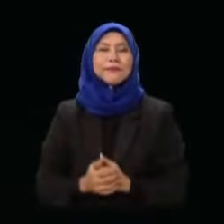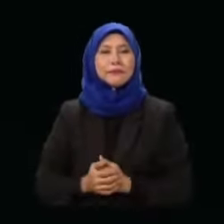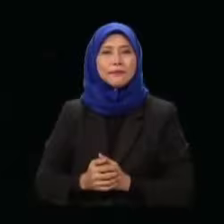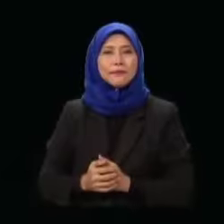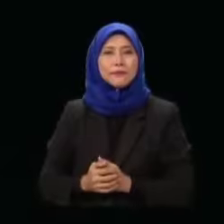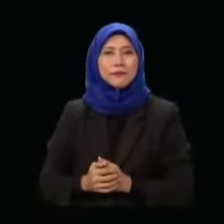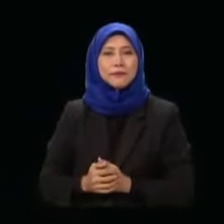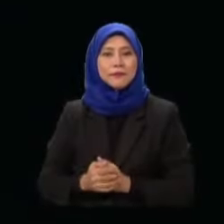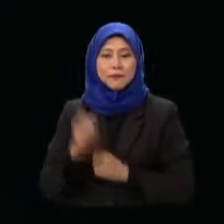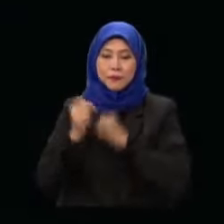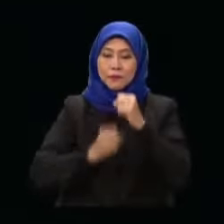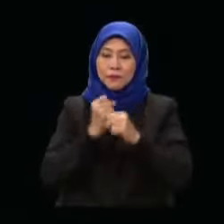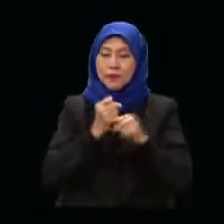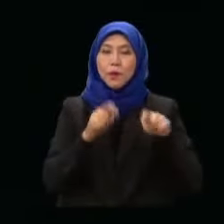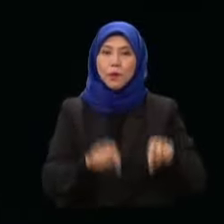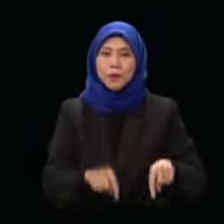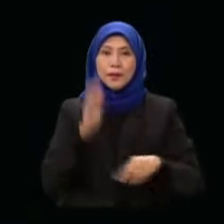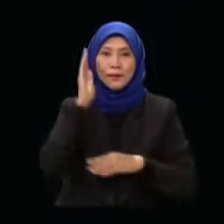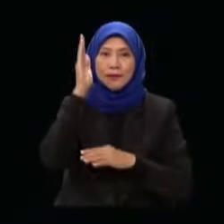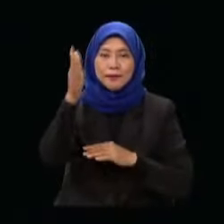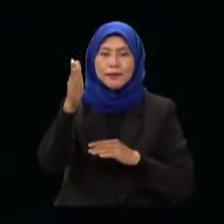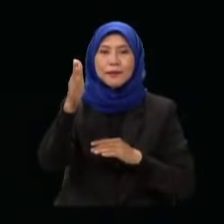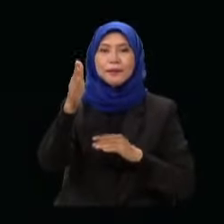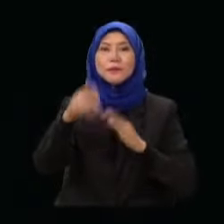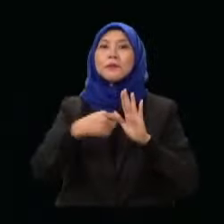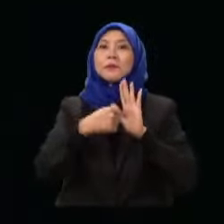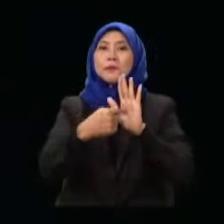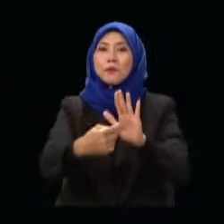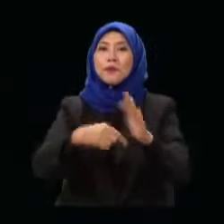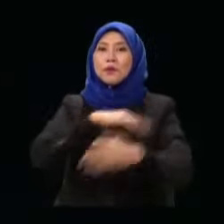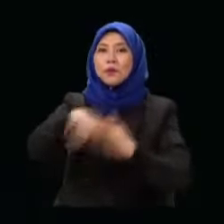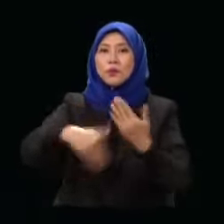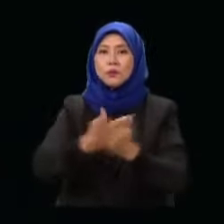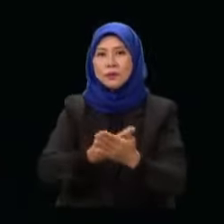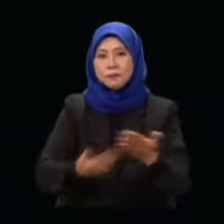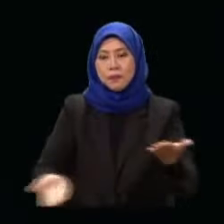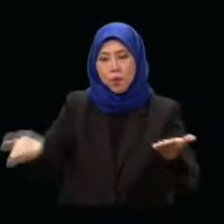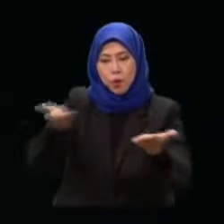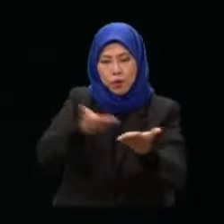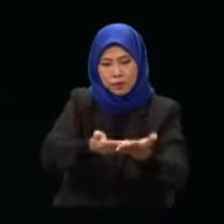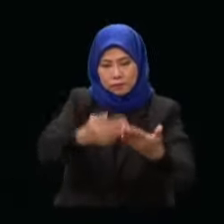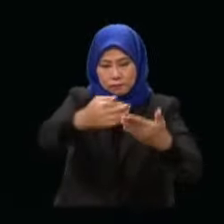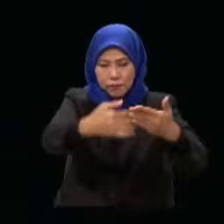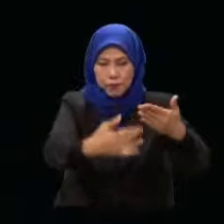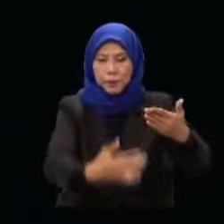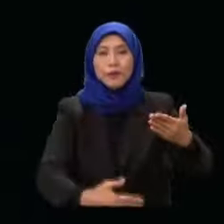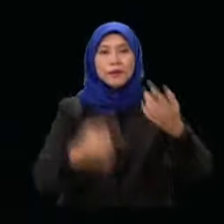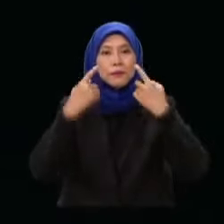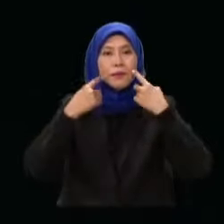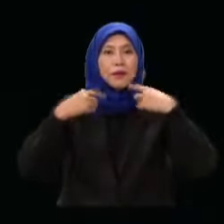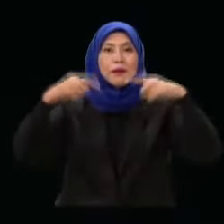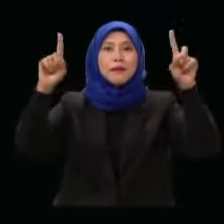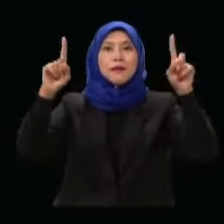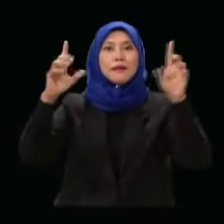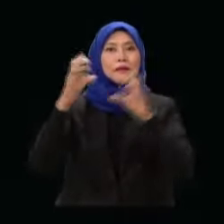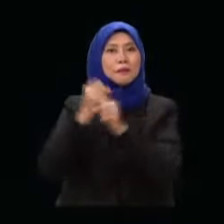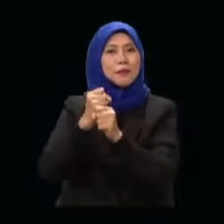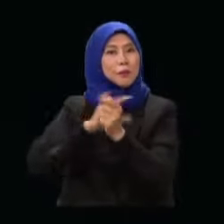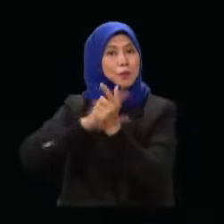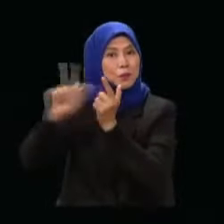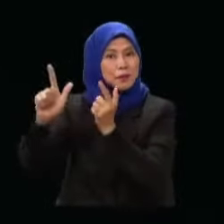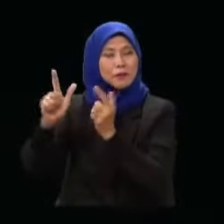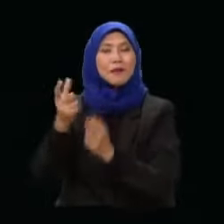dana pada tahun ini kita akan pamerkan high semua permohonan pemohon and yang telah pun berjaya mendapat kelulusan